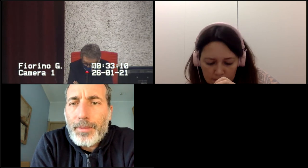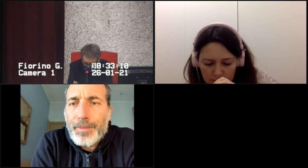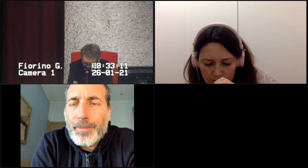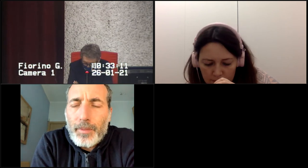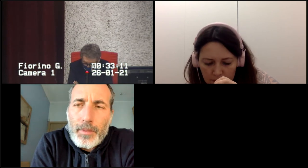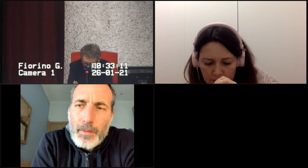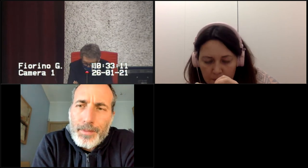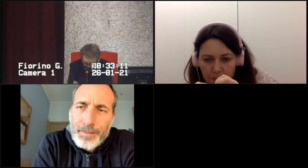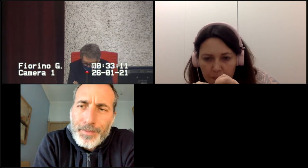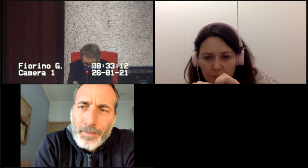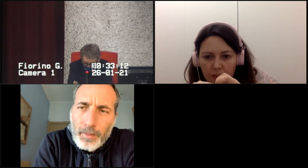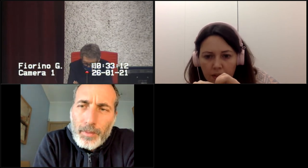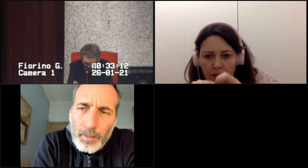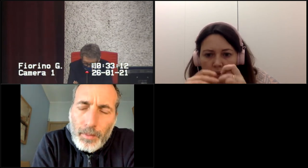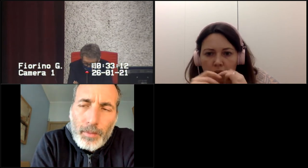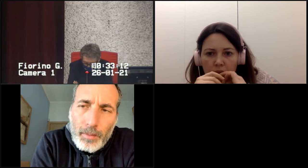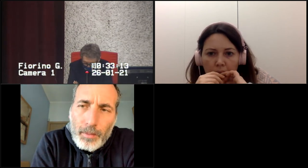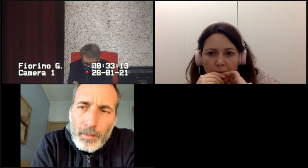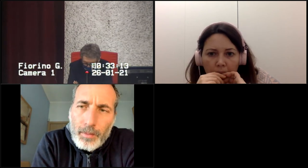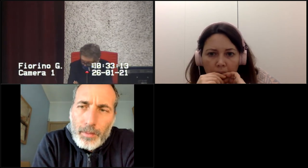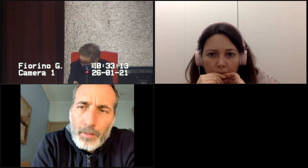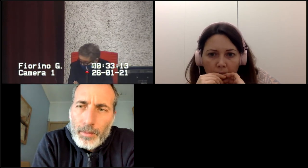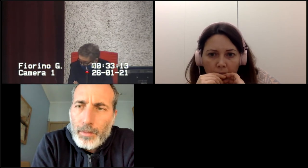del civico 178 di via